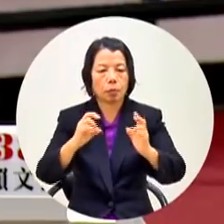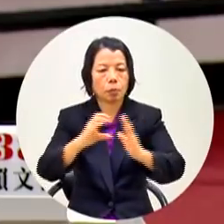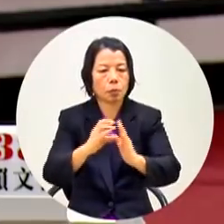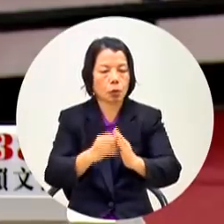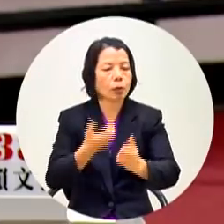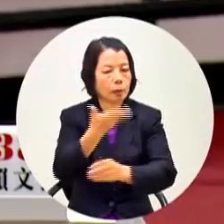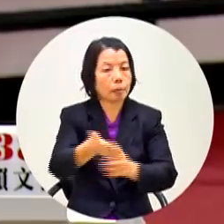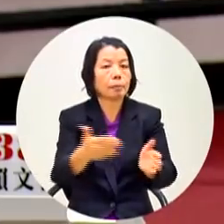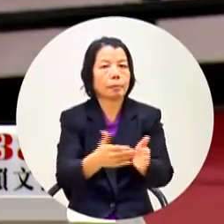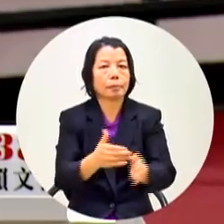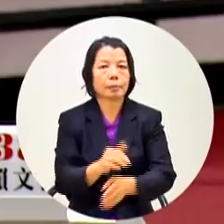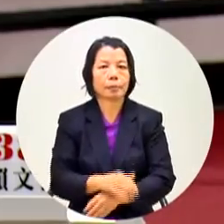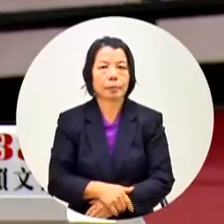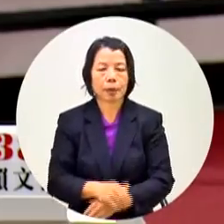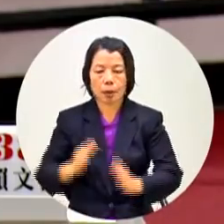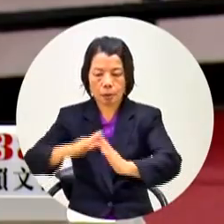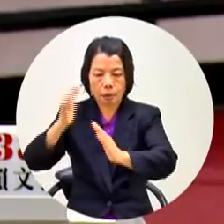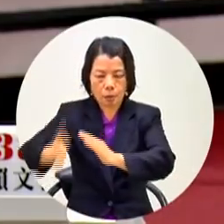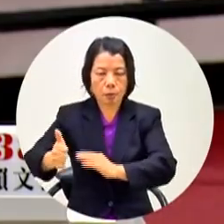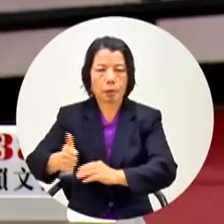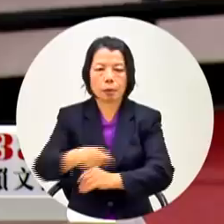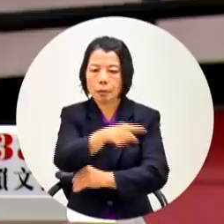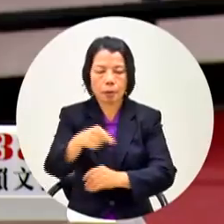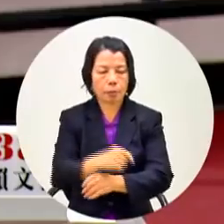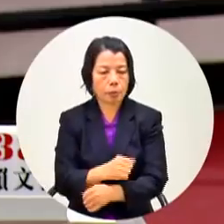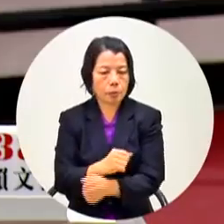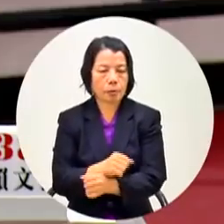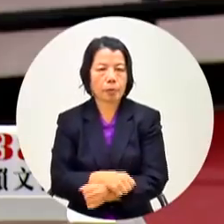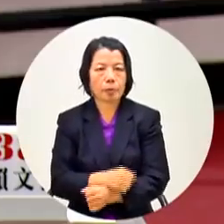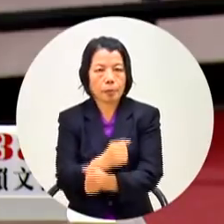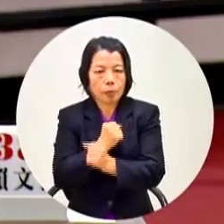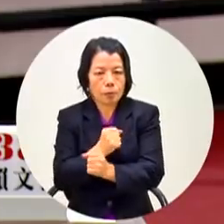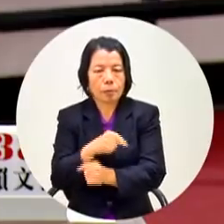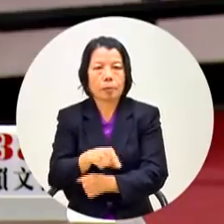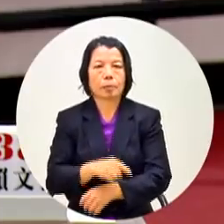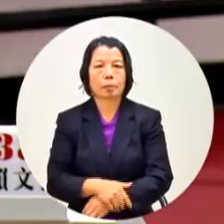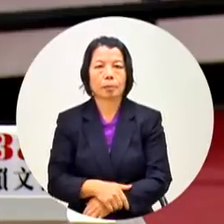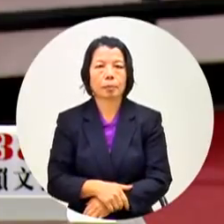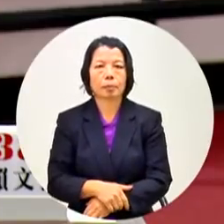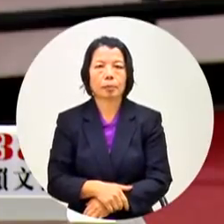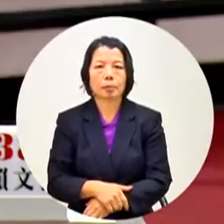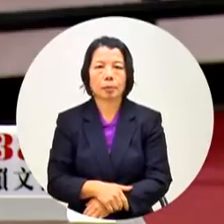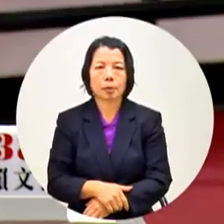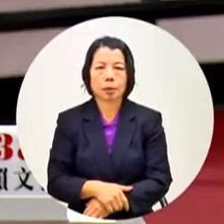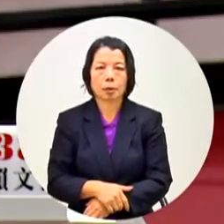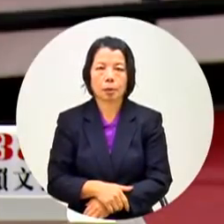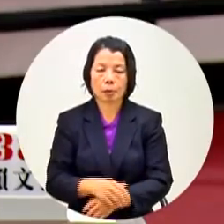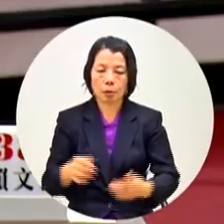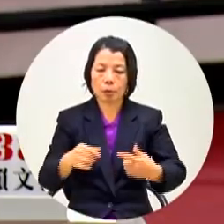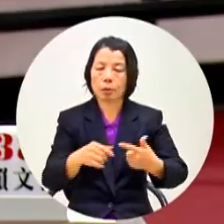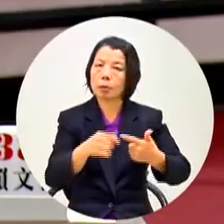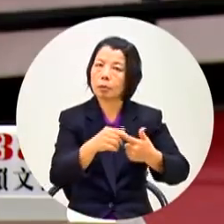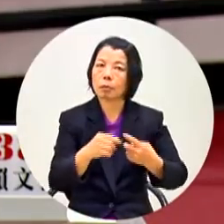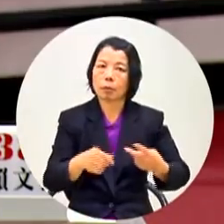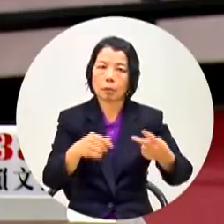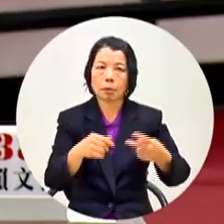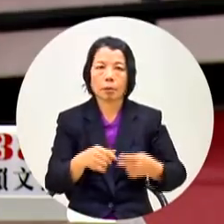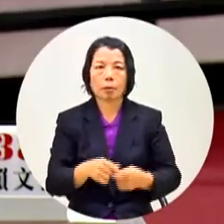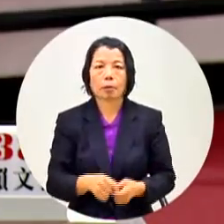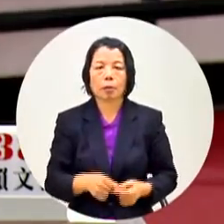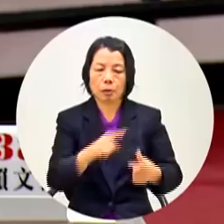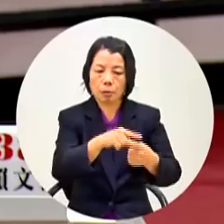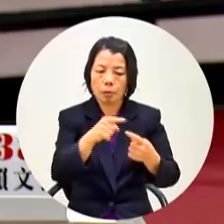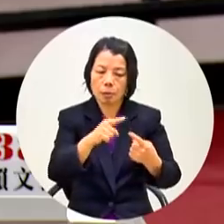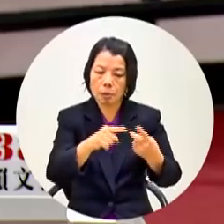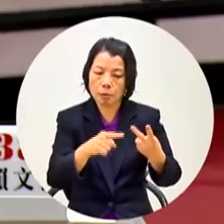大家关注的话，我也提第二个方案的可行性。我只是说可行性，不是一定要按照这个。如果按照原方案，